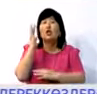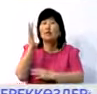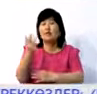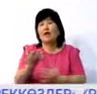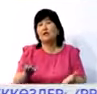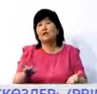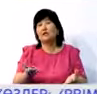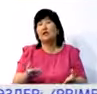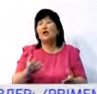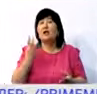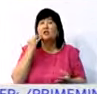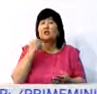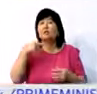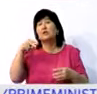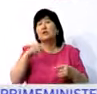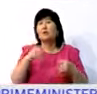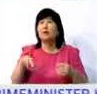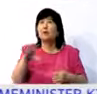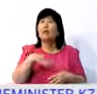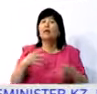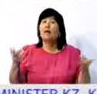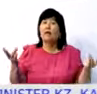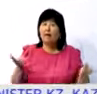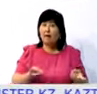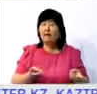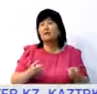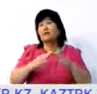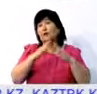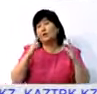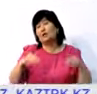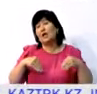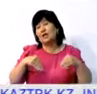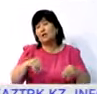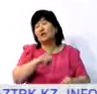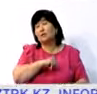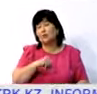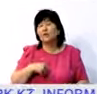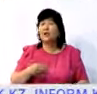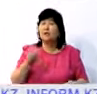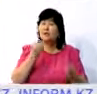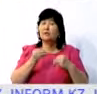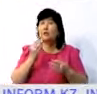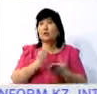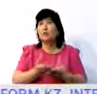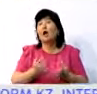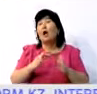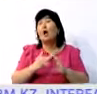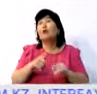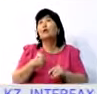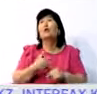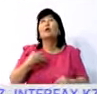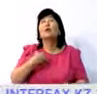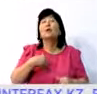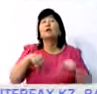өз жемісін беріп тұр. Барлық үй өз қажеттерін шаңырағына егіп өздері жемістерін көруде. Ауылдағы ең өзекті